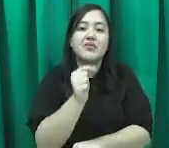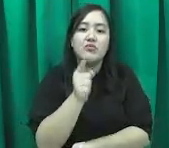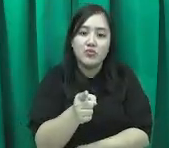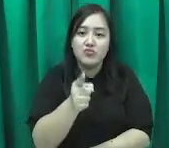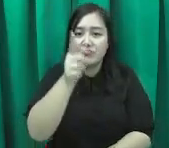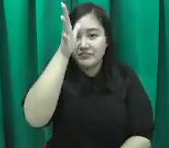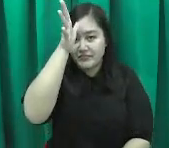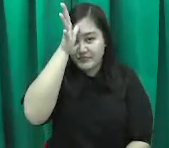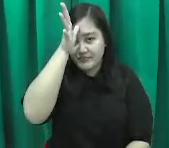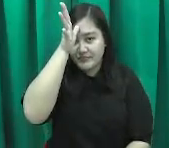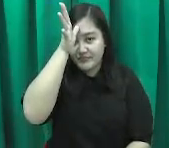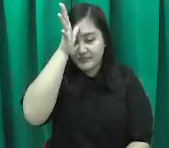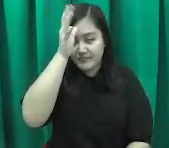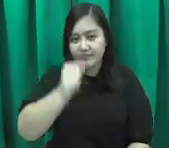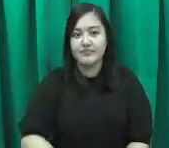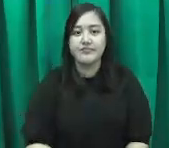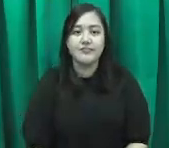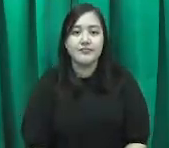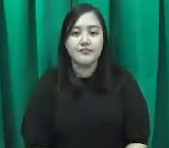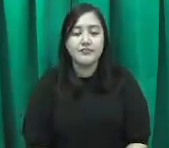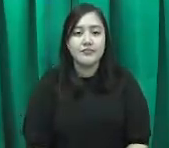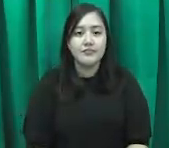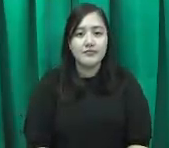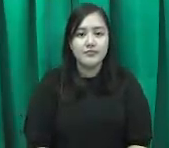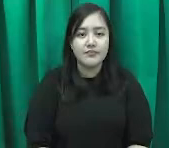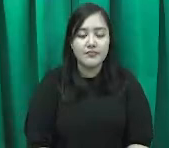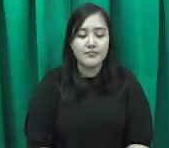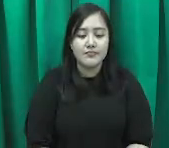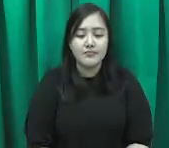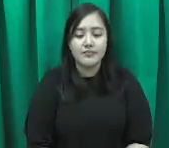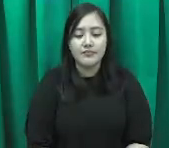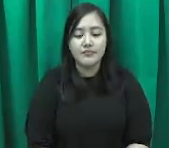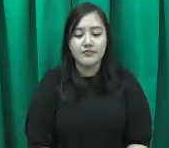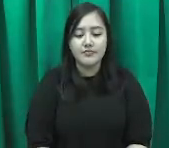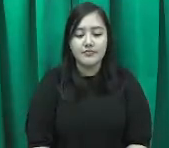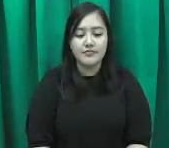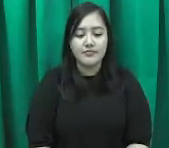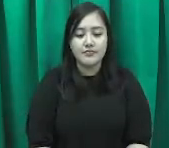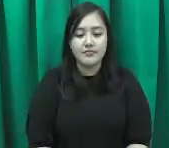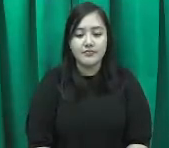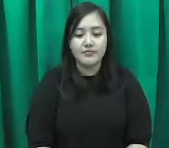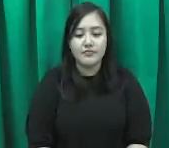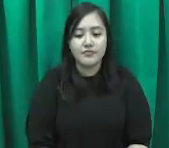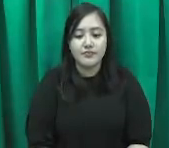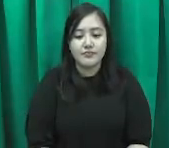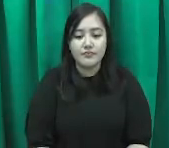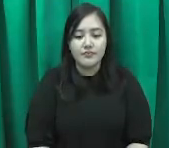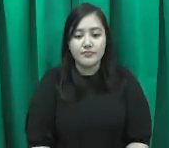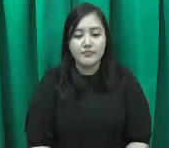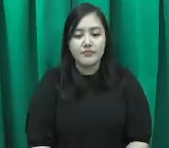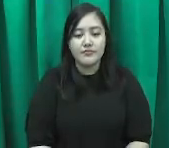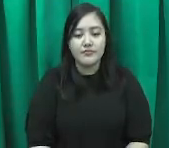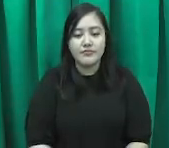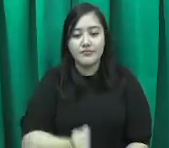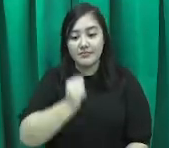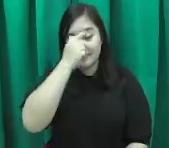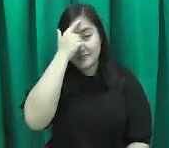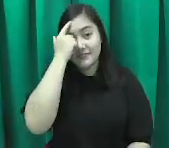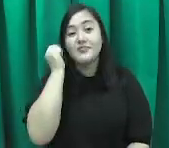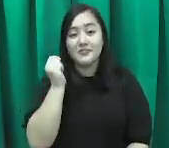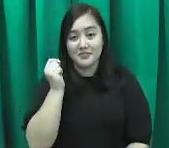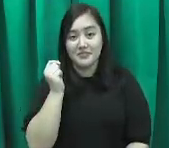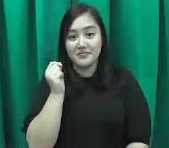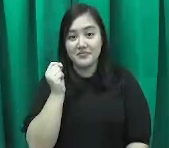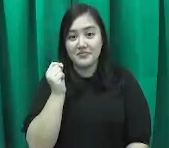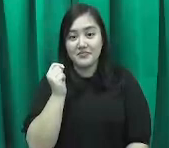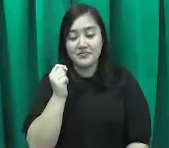sa surname na Karangian family o Chavez family, walang iba yan. Ang kundi si Sir Willie o di ako yan. Kasi yan yung surname eh.